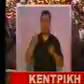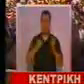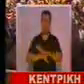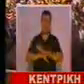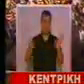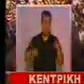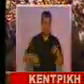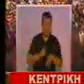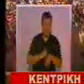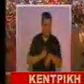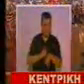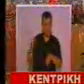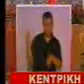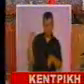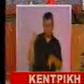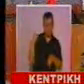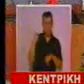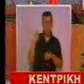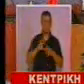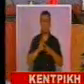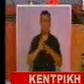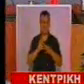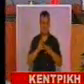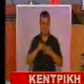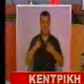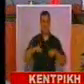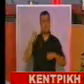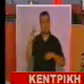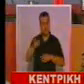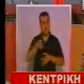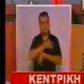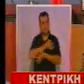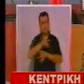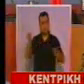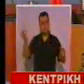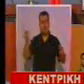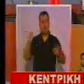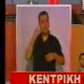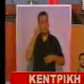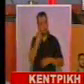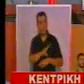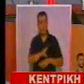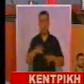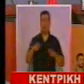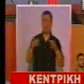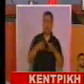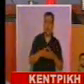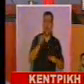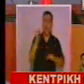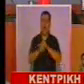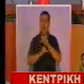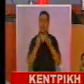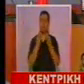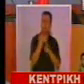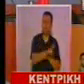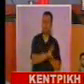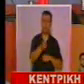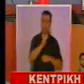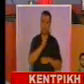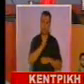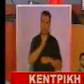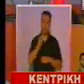συνεργασία, στελέχη του διαδίδουν δεξιά και αριστερά ψέματα και φήμες για το κόμμα, για τη γραμμή του, την πολιτική του. Δεν